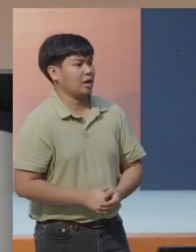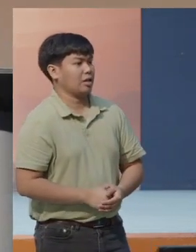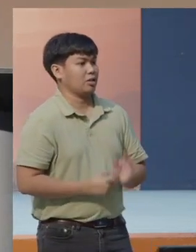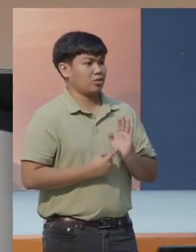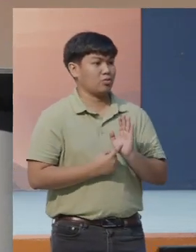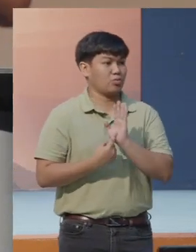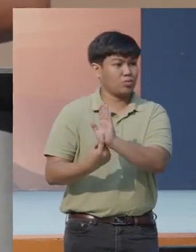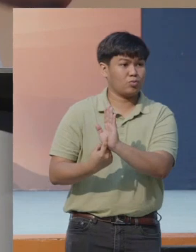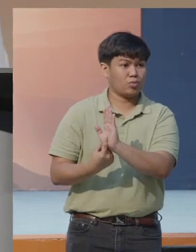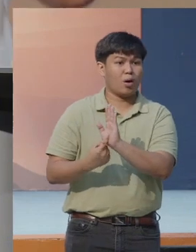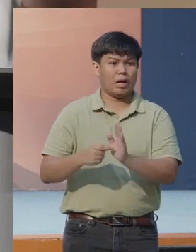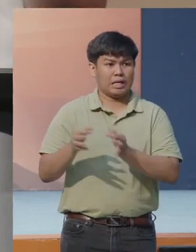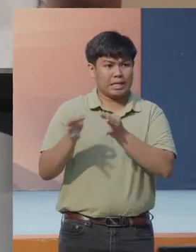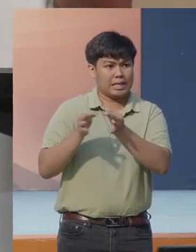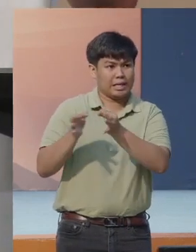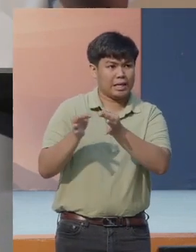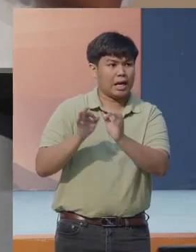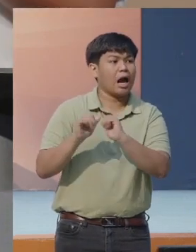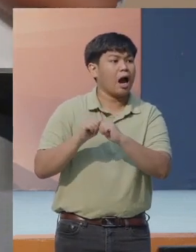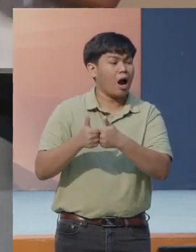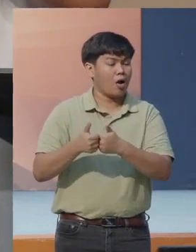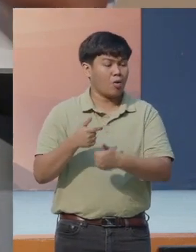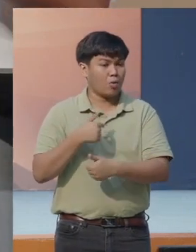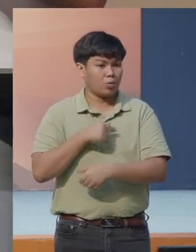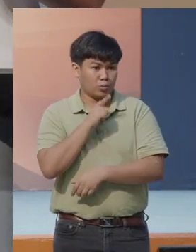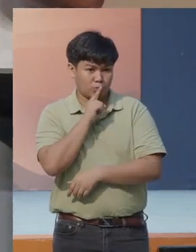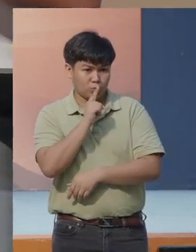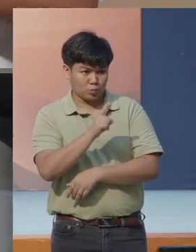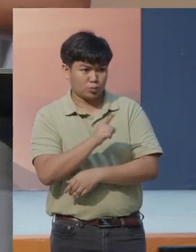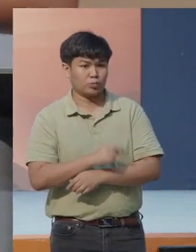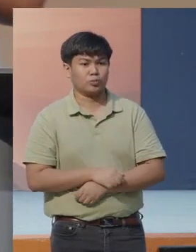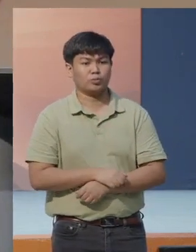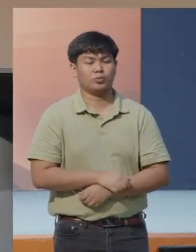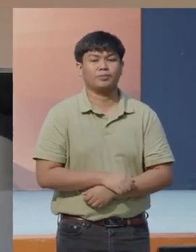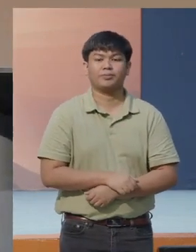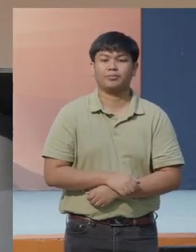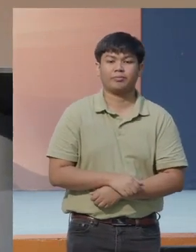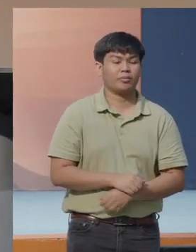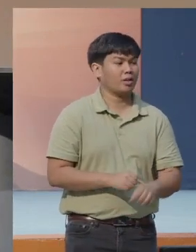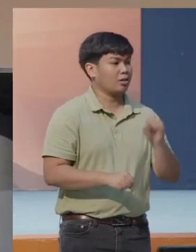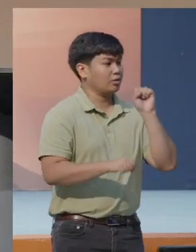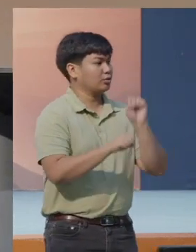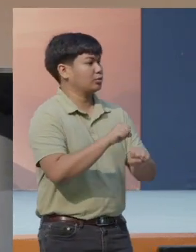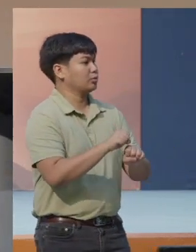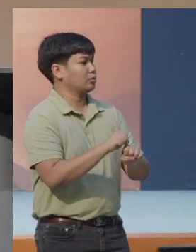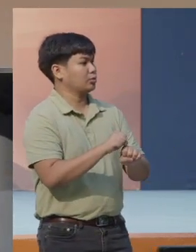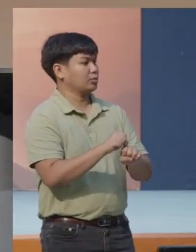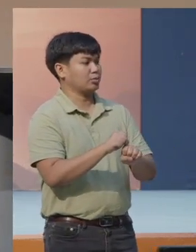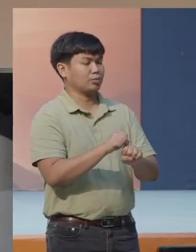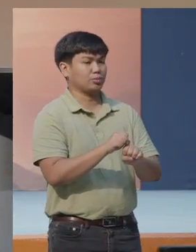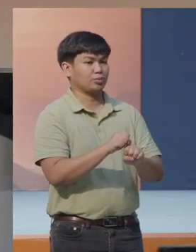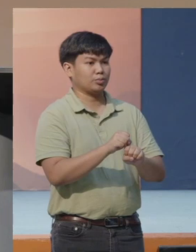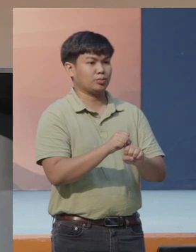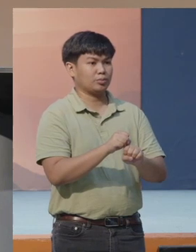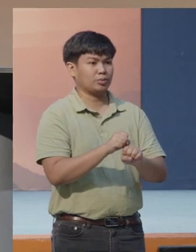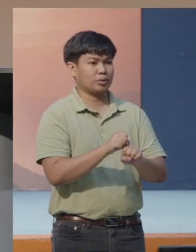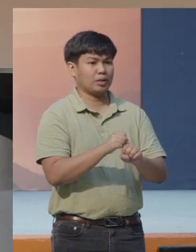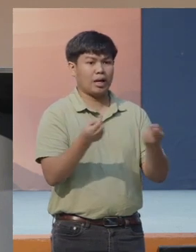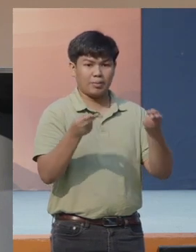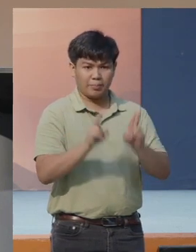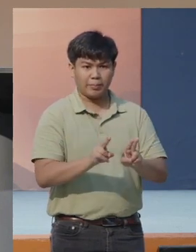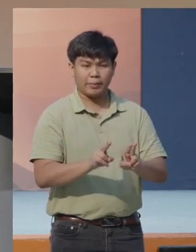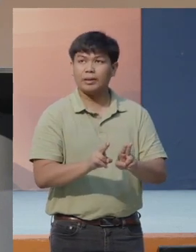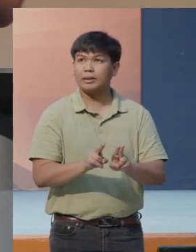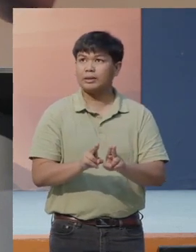para malaman po natin kung inosente nga ba talaga ako. Tulungan niyo ako please. So nabasa nga natin sa passage na ito na hindi lang